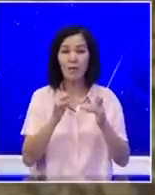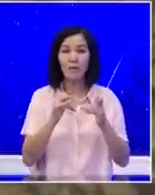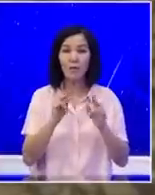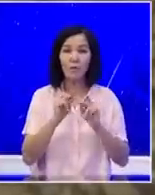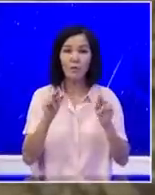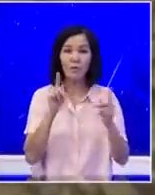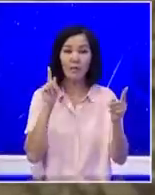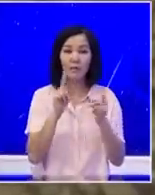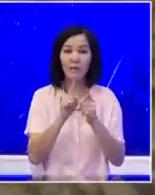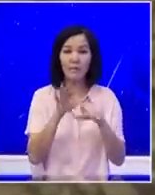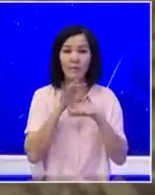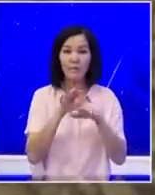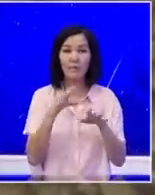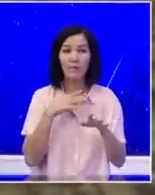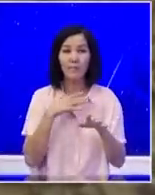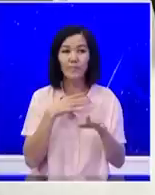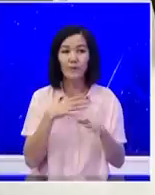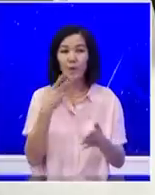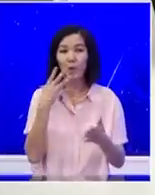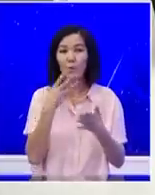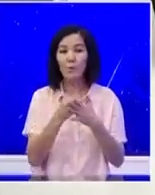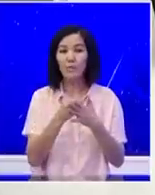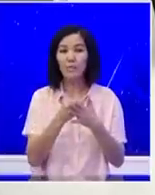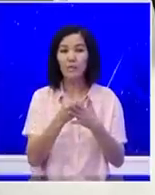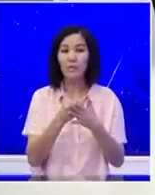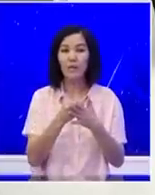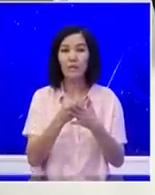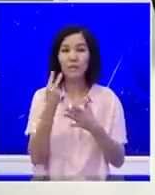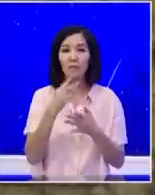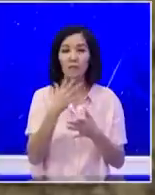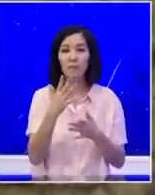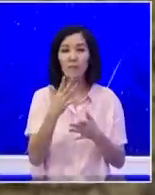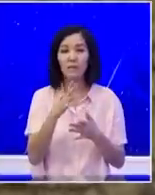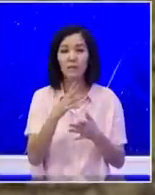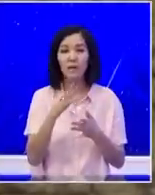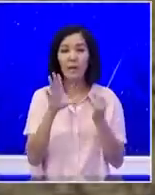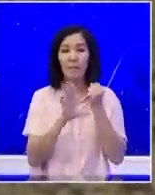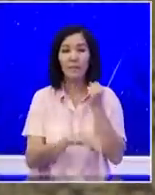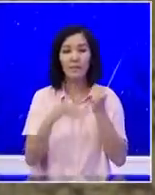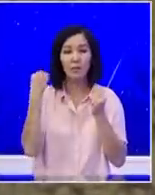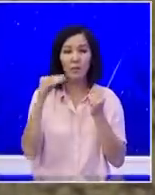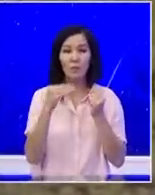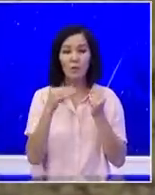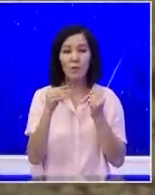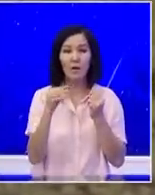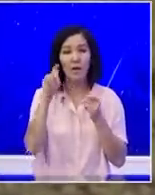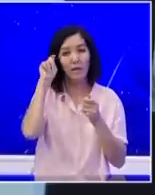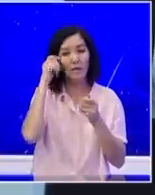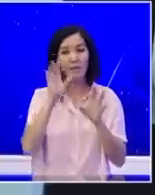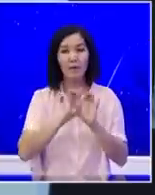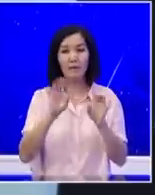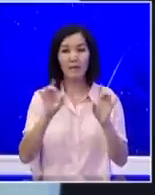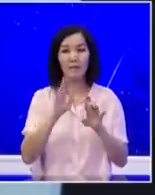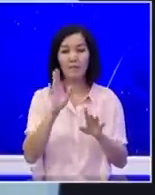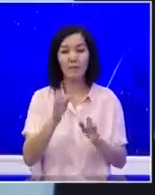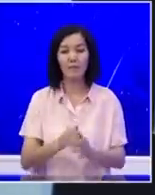Балалар тоқтатыңдар, қазір Айсылу өзінің тақпағын қоштасуына 25 мамырға арналған тақпағы жаттады. Сол тақпағын сендерге